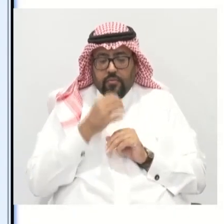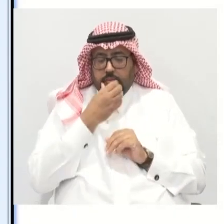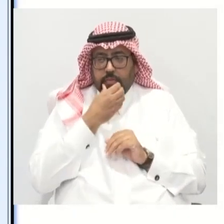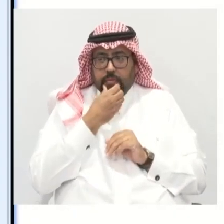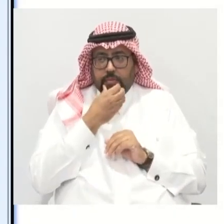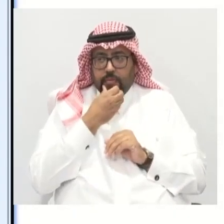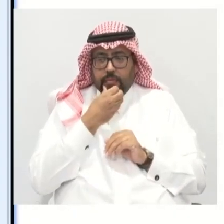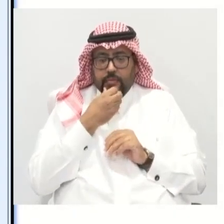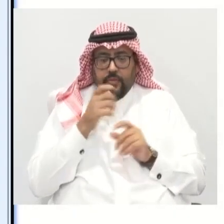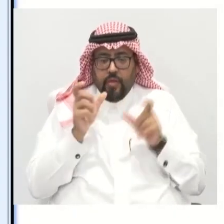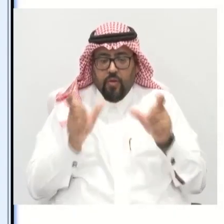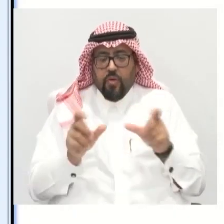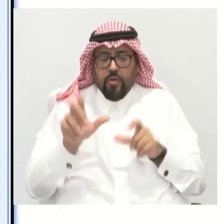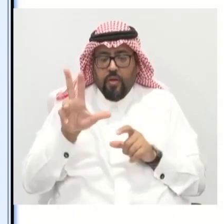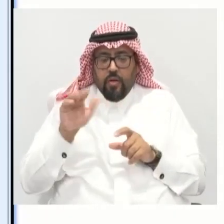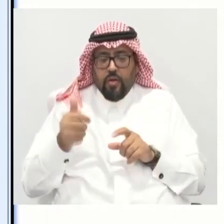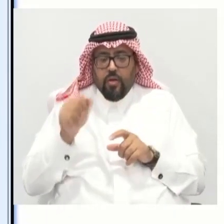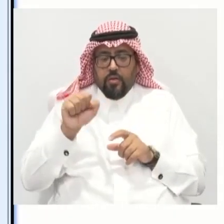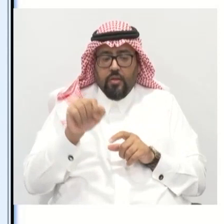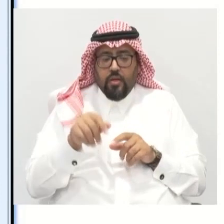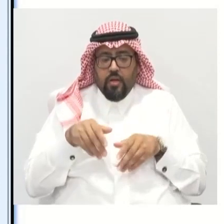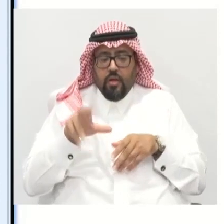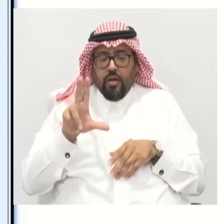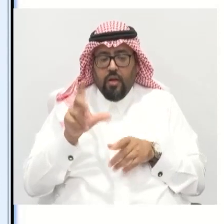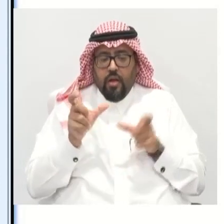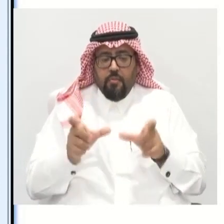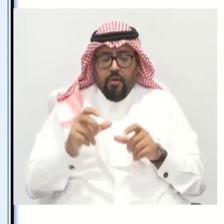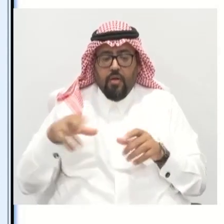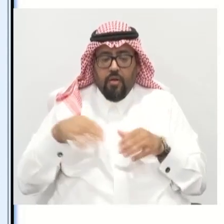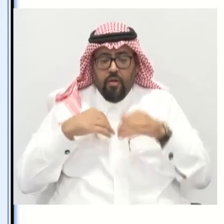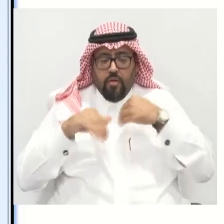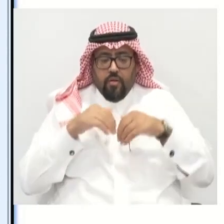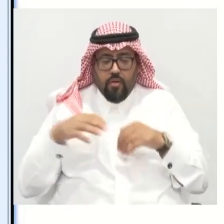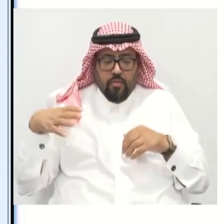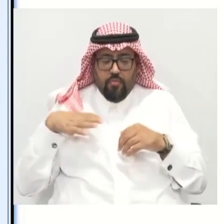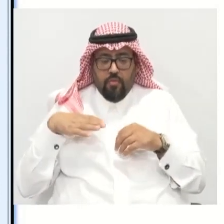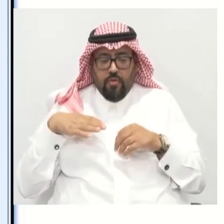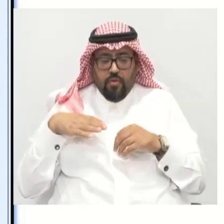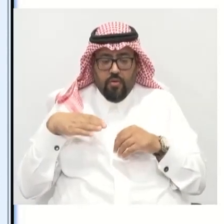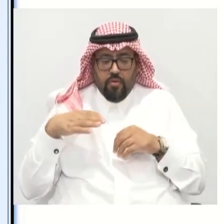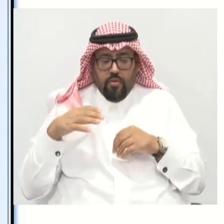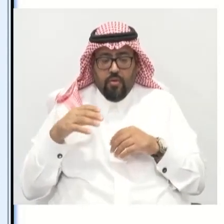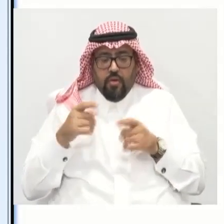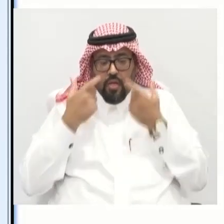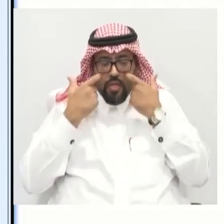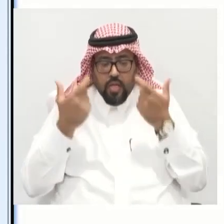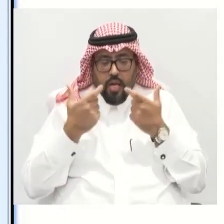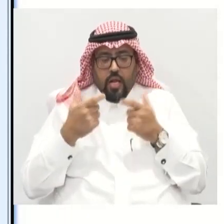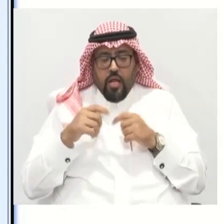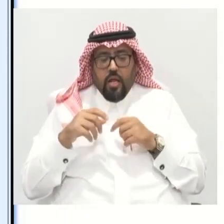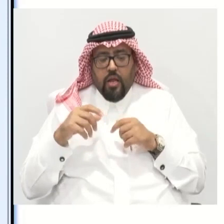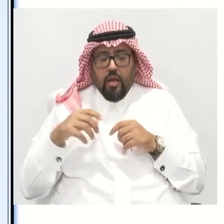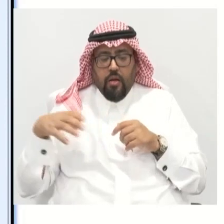المدن القوات الخاصه لامن الطرق المديريه مديريه الاداره العامه